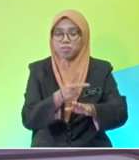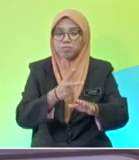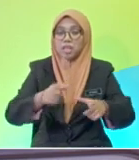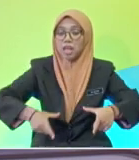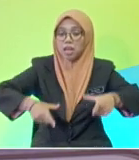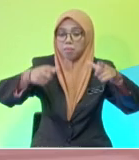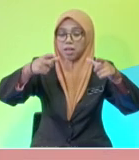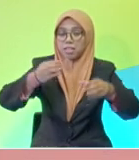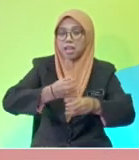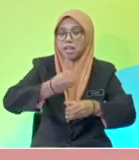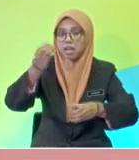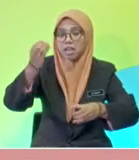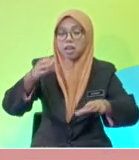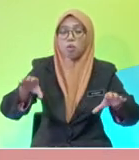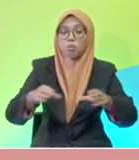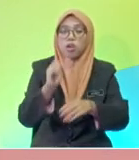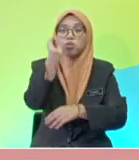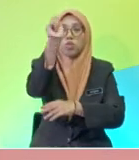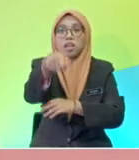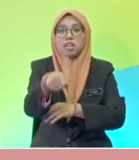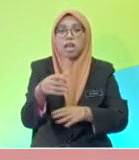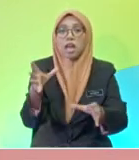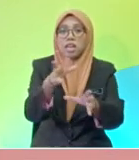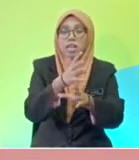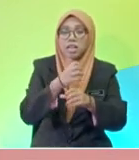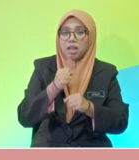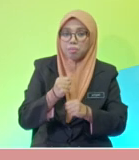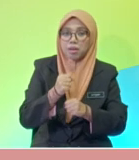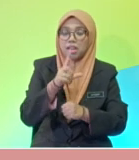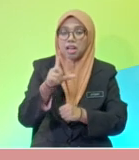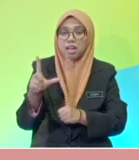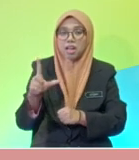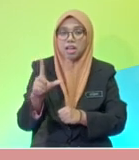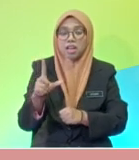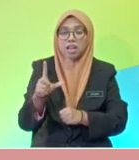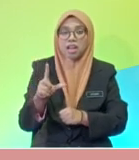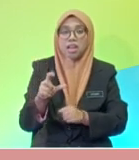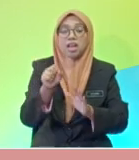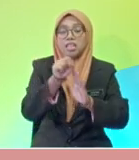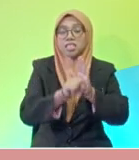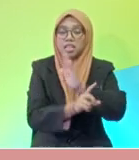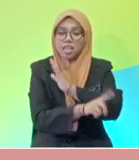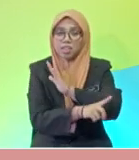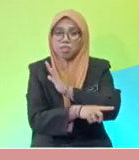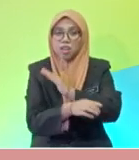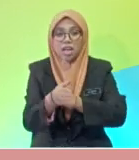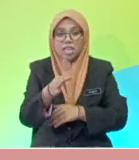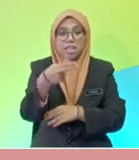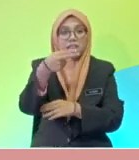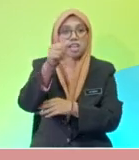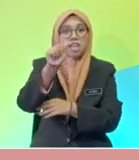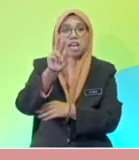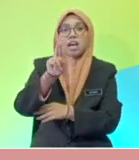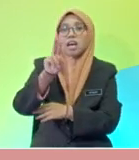dibuat joran dapat dapatlah seekor ikan haruannya berbuat